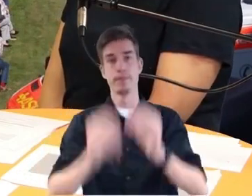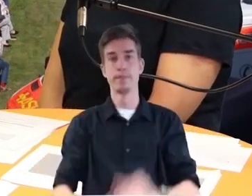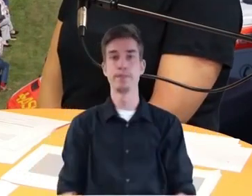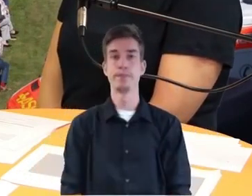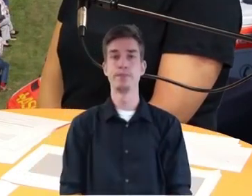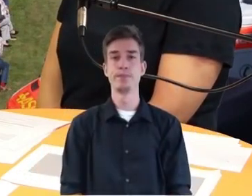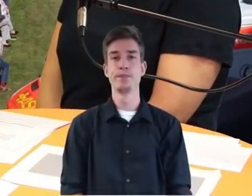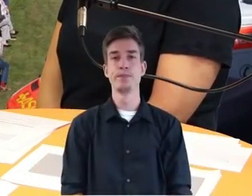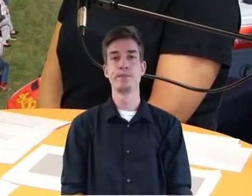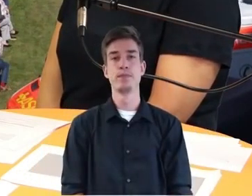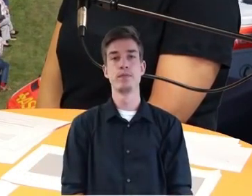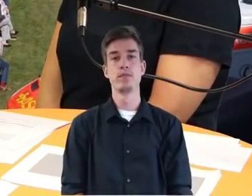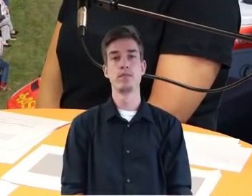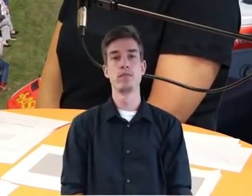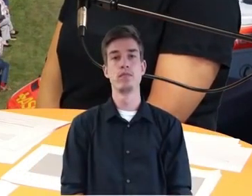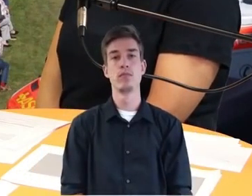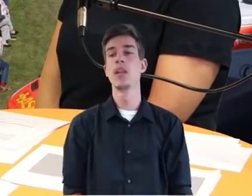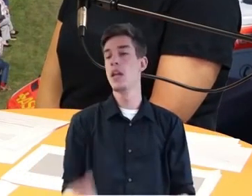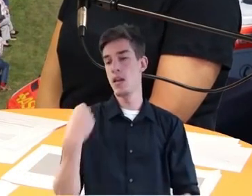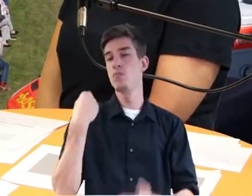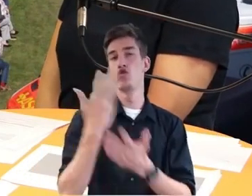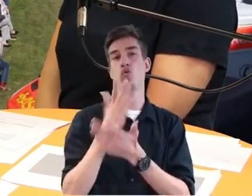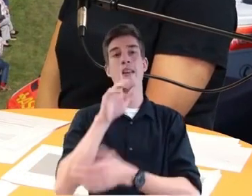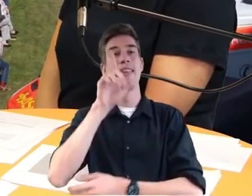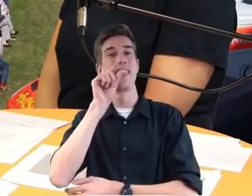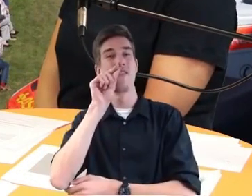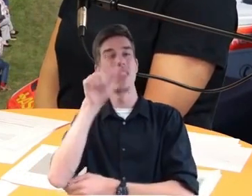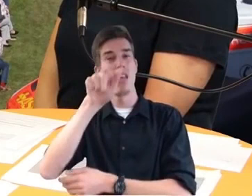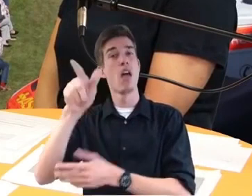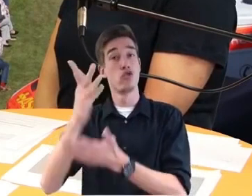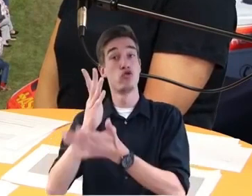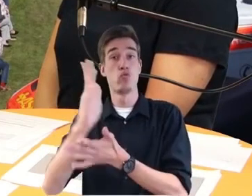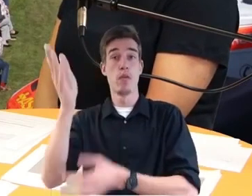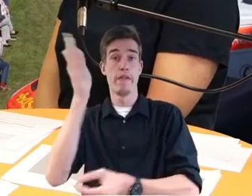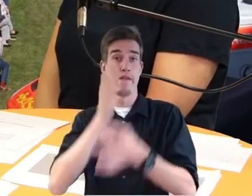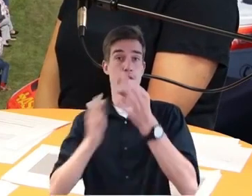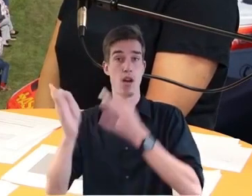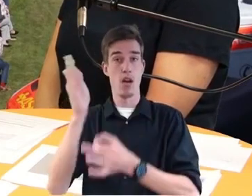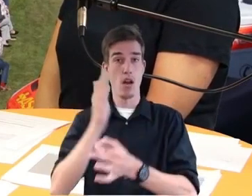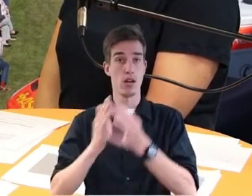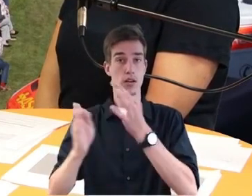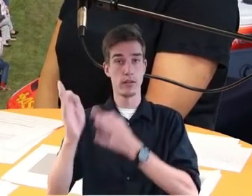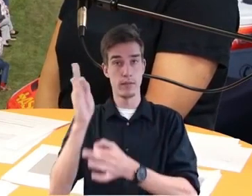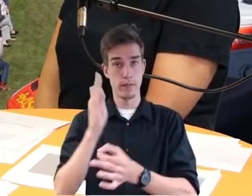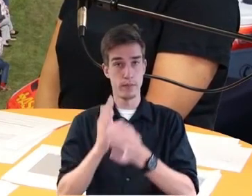wir über die über Twitter bekommen haben, von